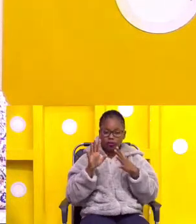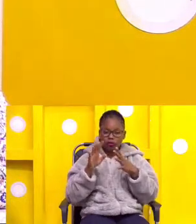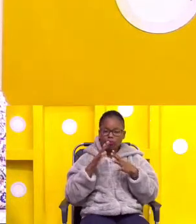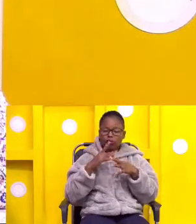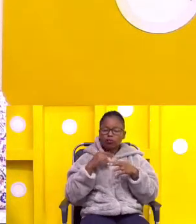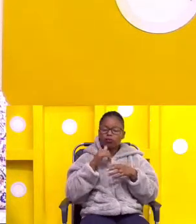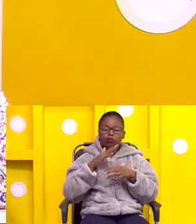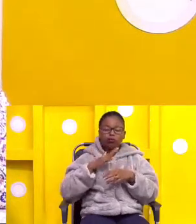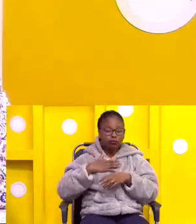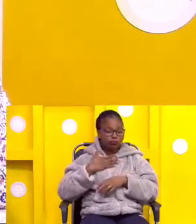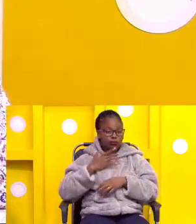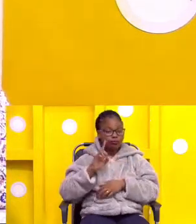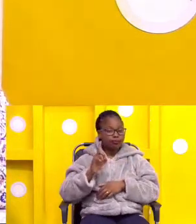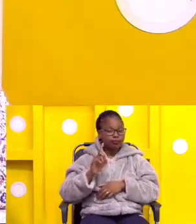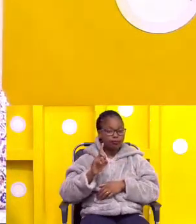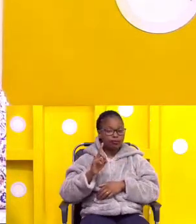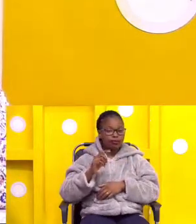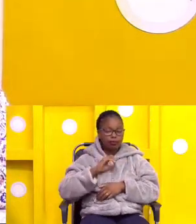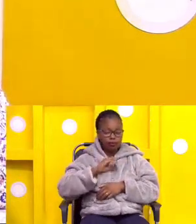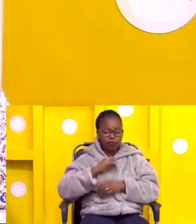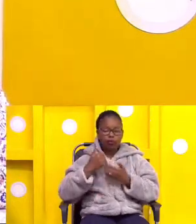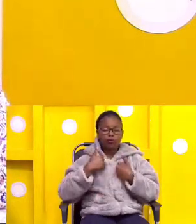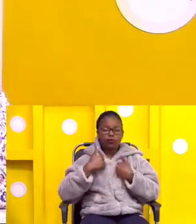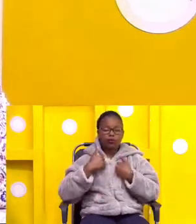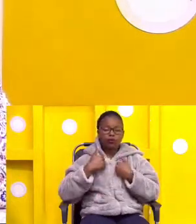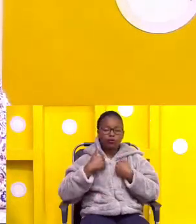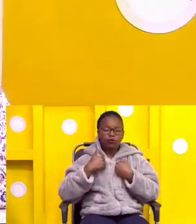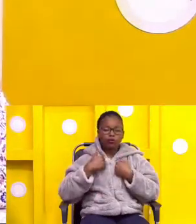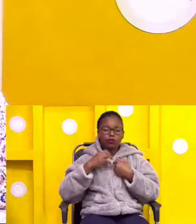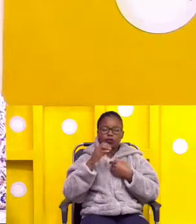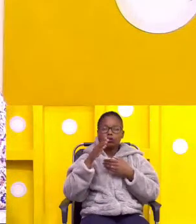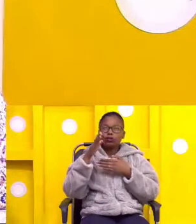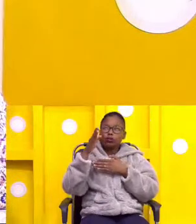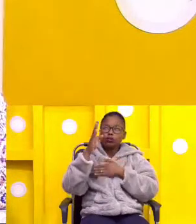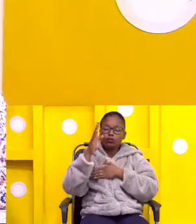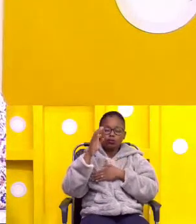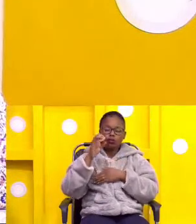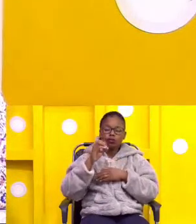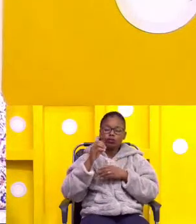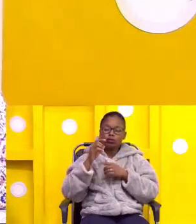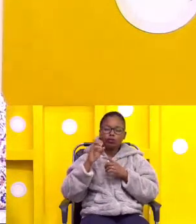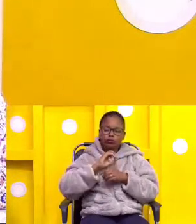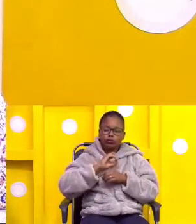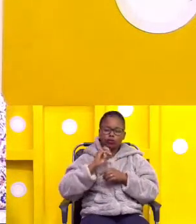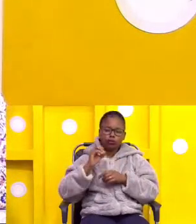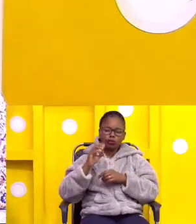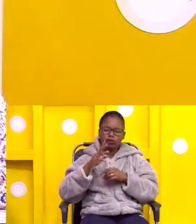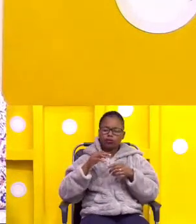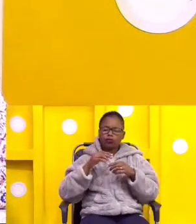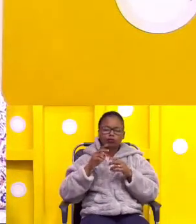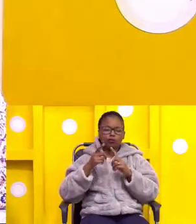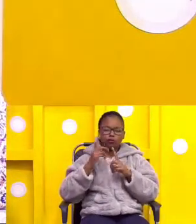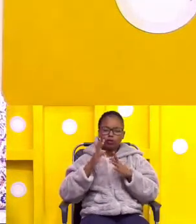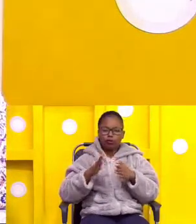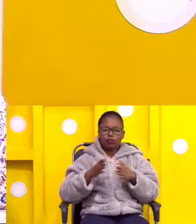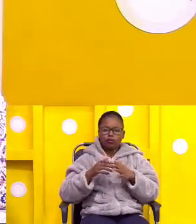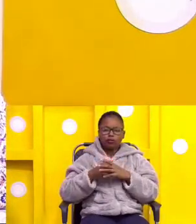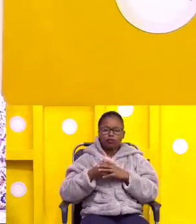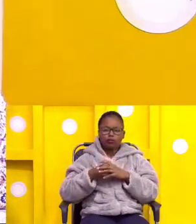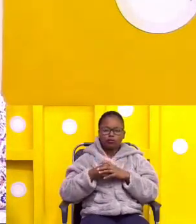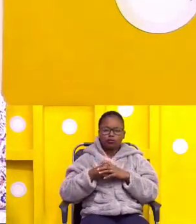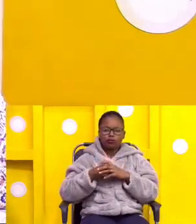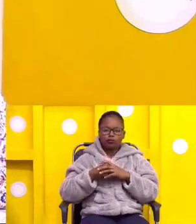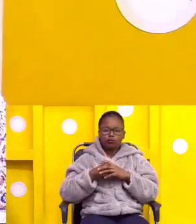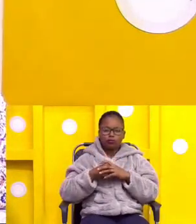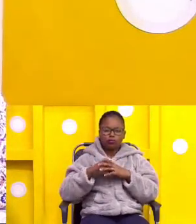Ti wakwa. Nĩ arĩ na mwene ũngĩ. Na nĩwe Ngai mwene ũhoti. Na imani ĩrĩa ndarĩ nayo